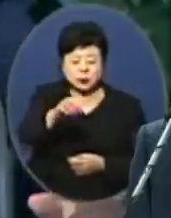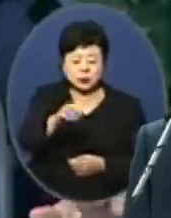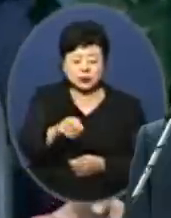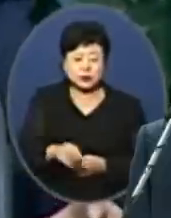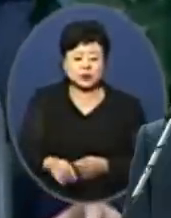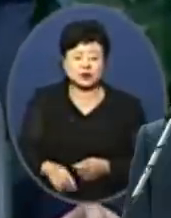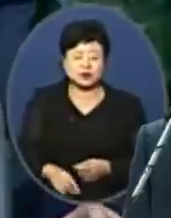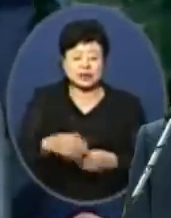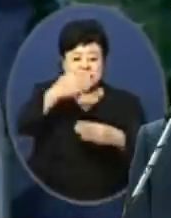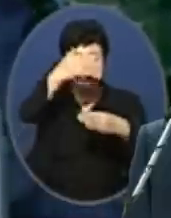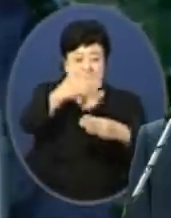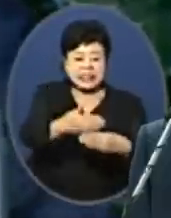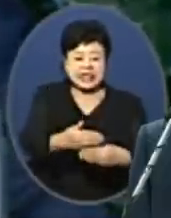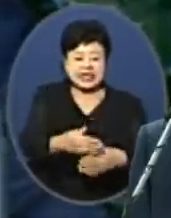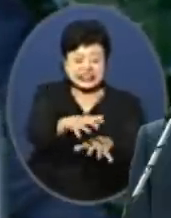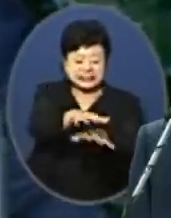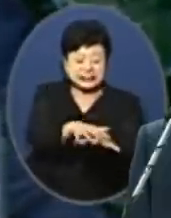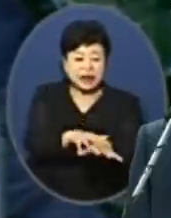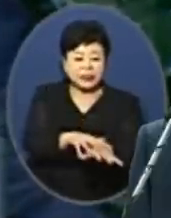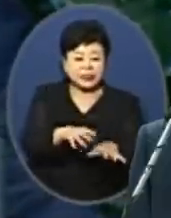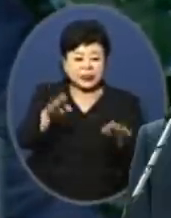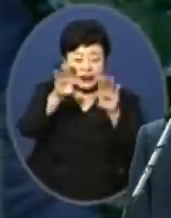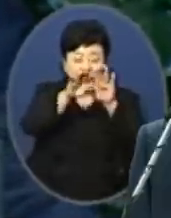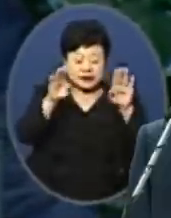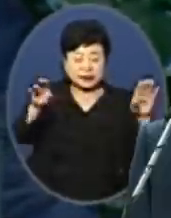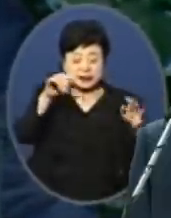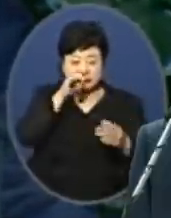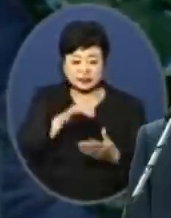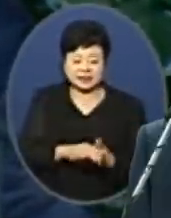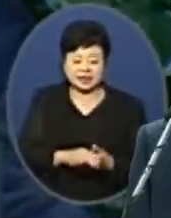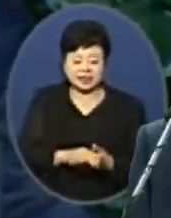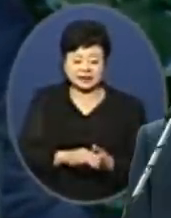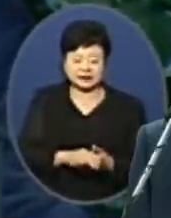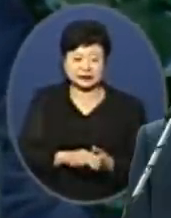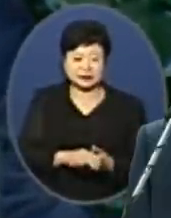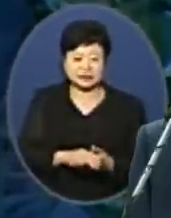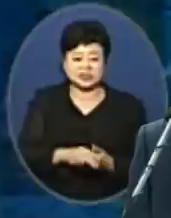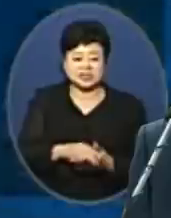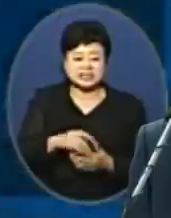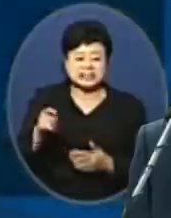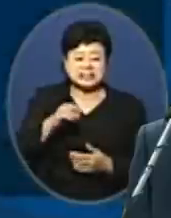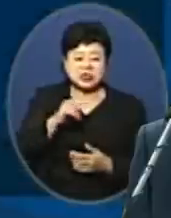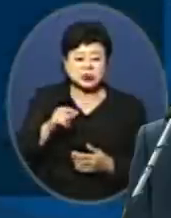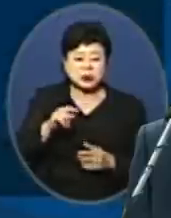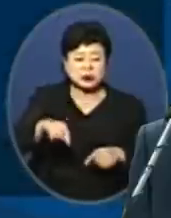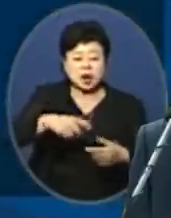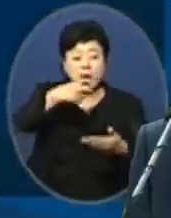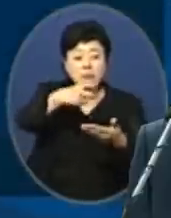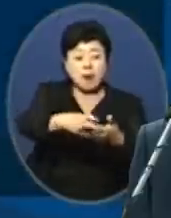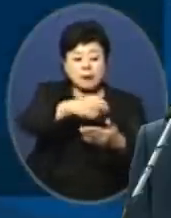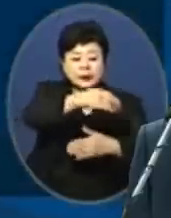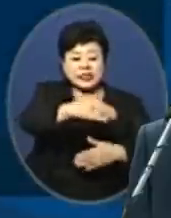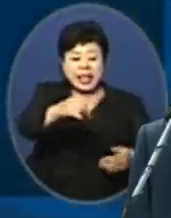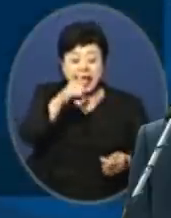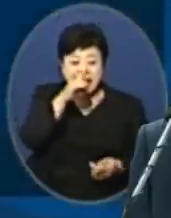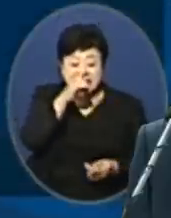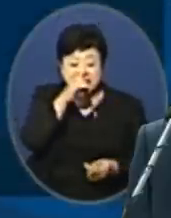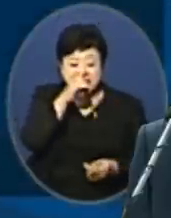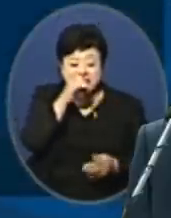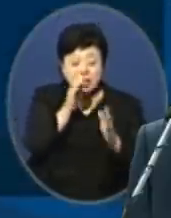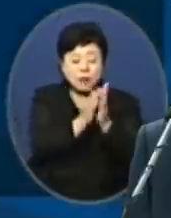휘장이 막고 있는데 지성소에는 들어가면 법궤가 있습니다. 법궤는